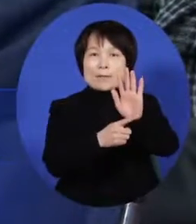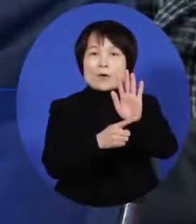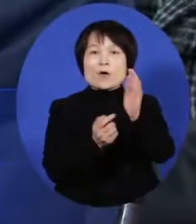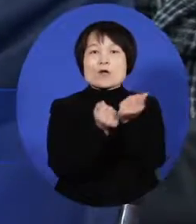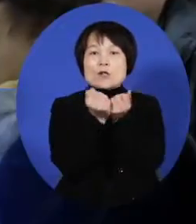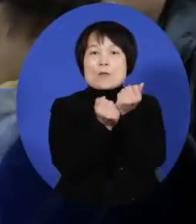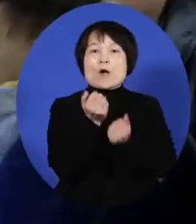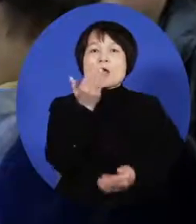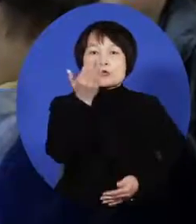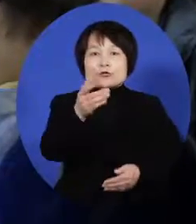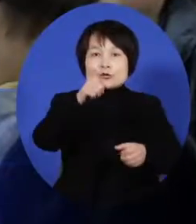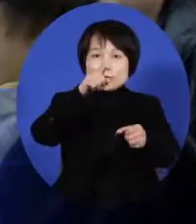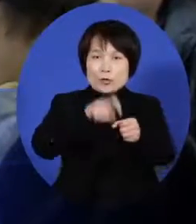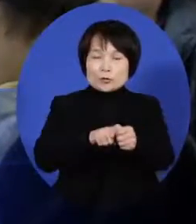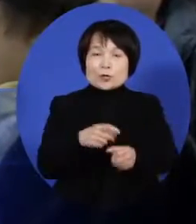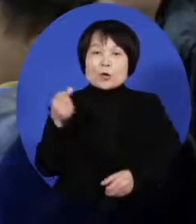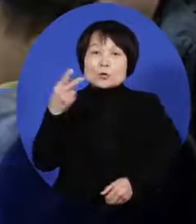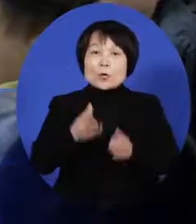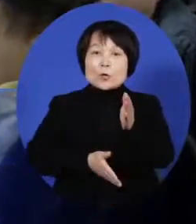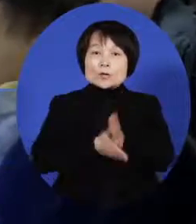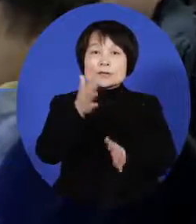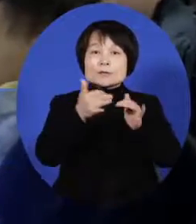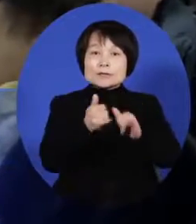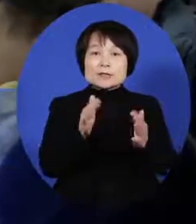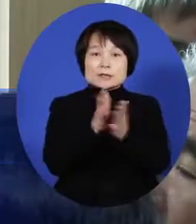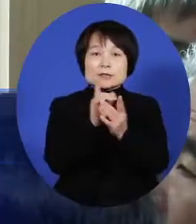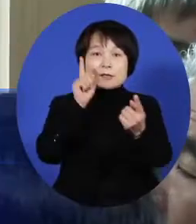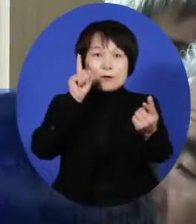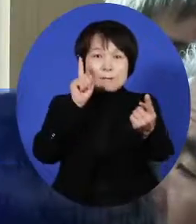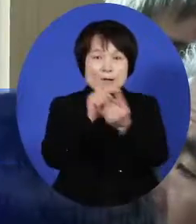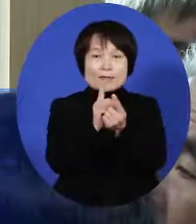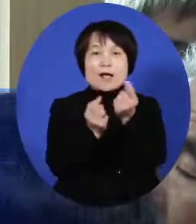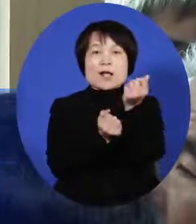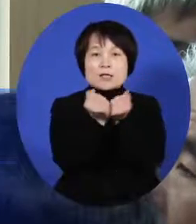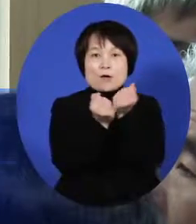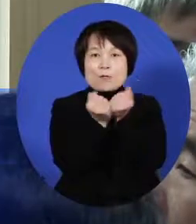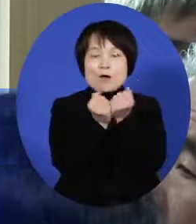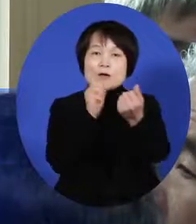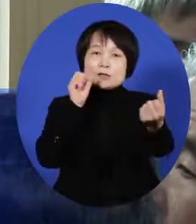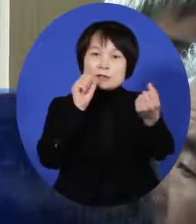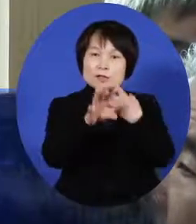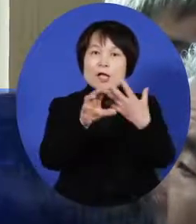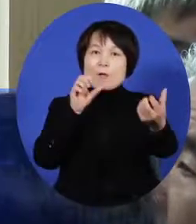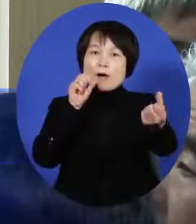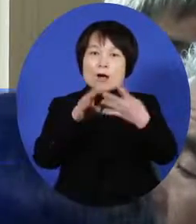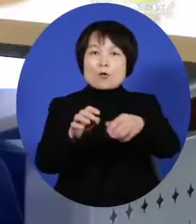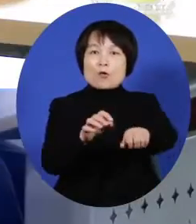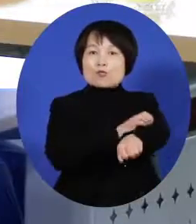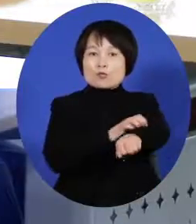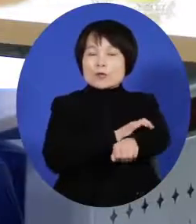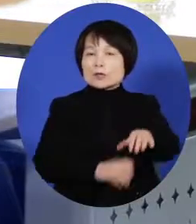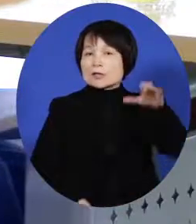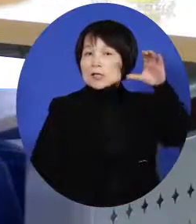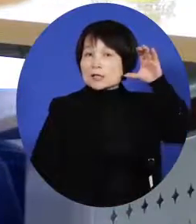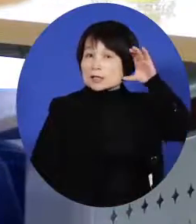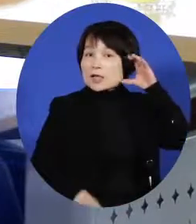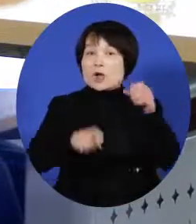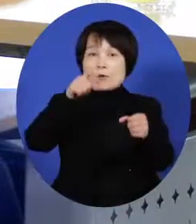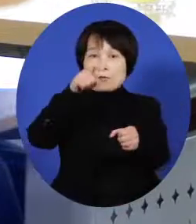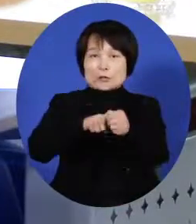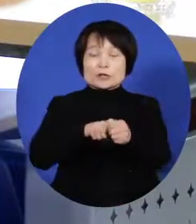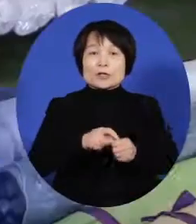설명하고 시민과의 대화 현장 방문을 통해 시민들의 애로사항을 청취하는 등 시민과의 소통을 중점을